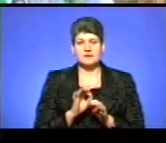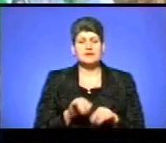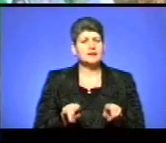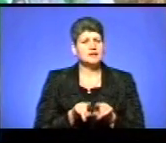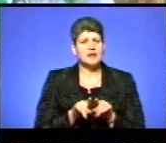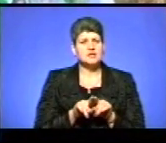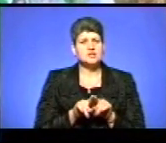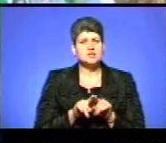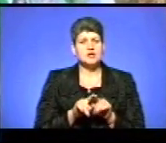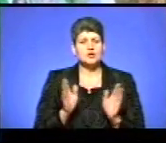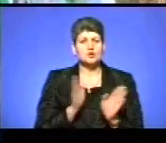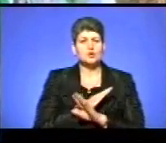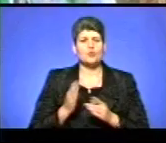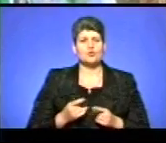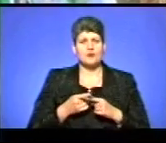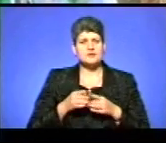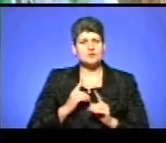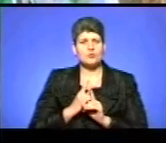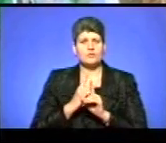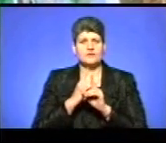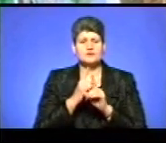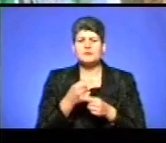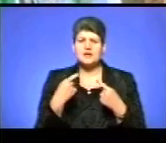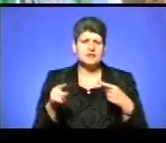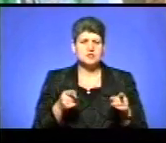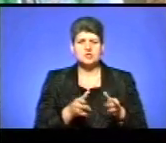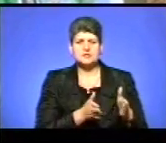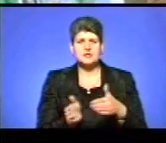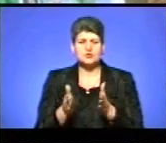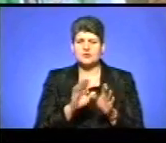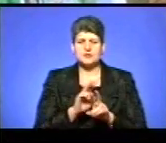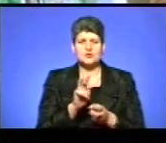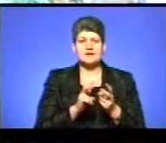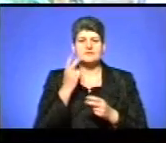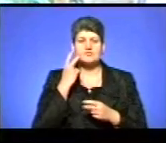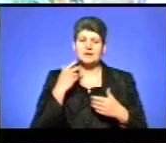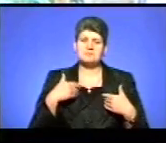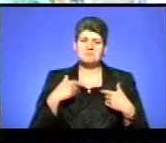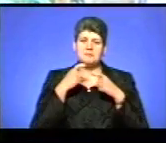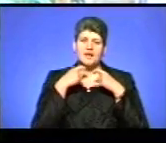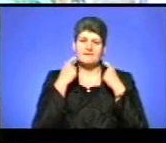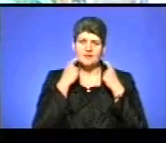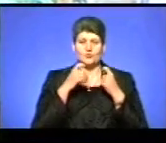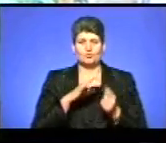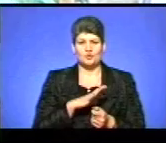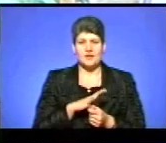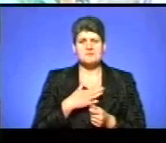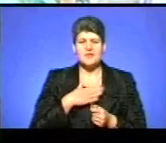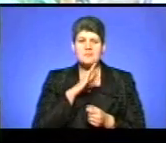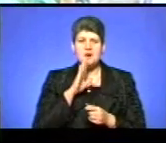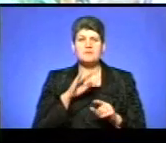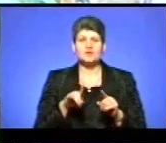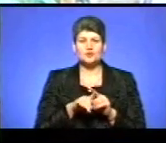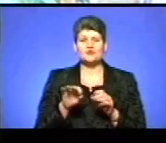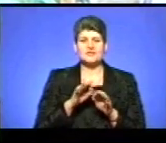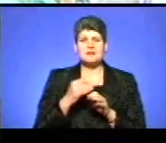долю хрестик мила, щоб я легких стежок і не шукала, щоб я завжди привітною була. Ті слова так би мене касались. Мені мама теж вишила